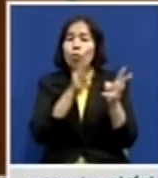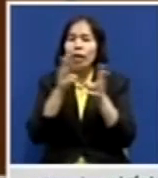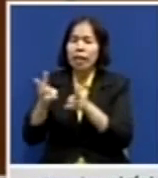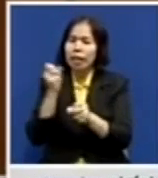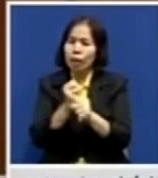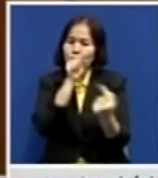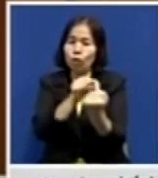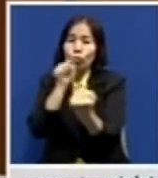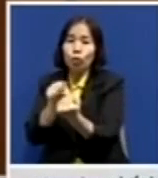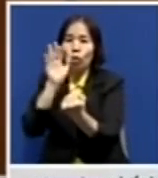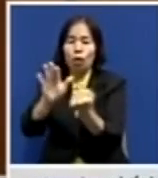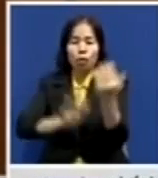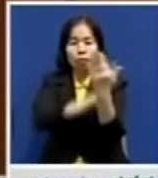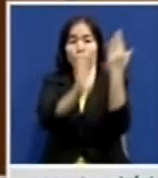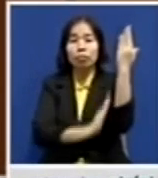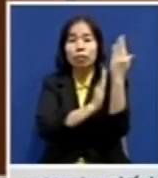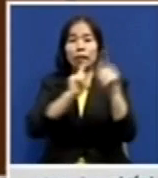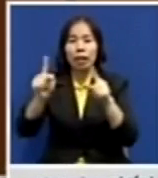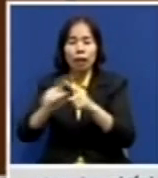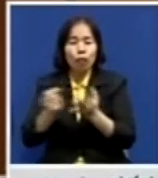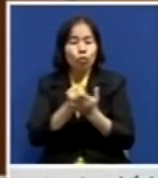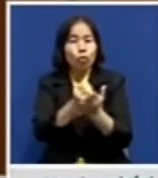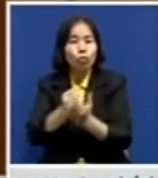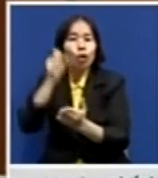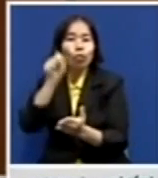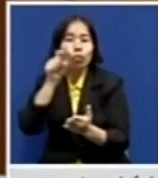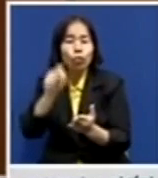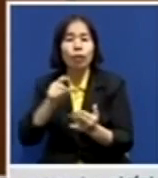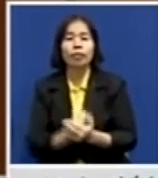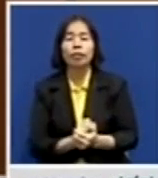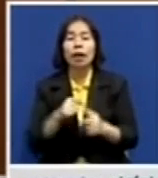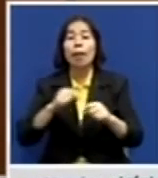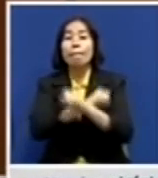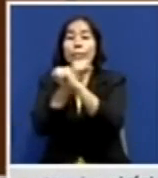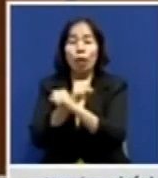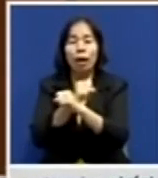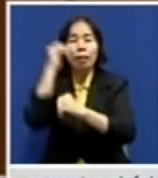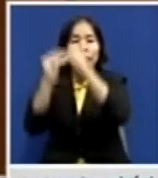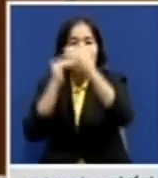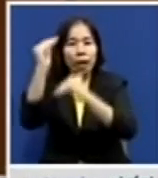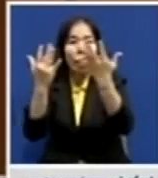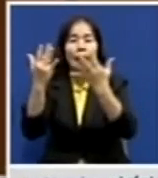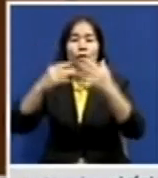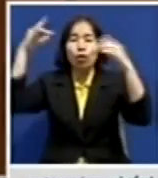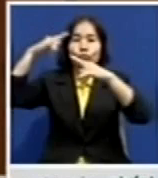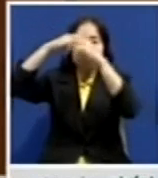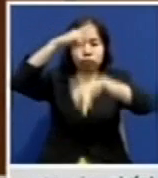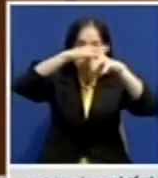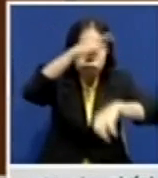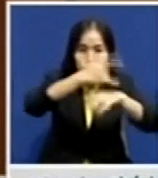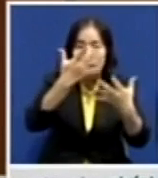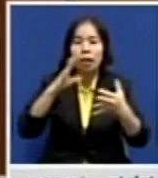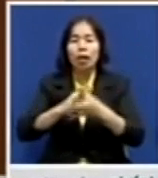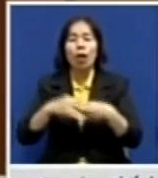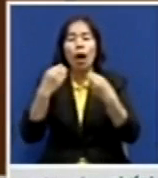เพื่อให้สามารถบรรเทาความเดือดร้อนของประชาชนได้มากที่สุดและทันท่วงทีรวมทั้งมีการพัฒนาการหน่วยบริการฝนหลวงให้มีประสิทธิภา